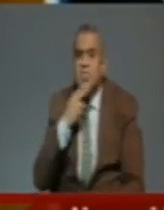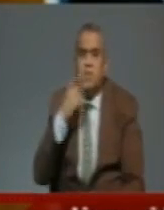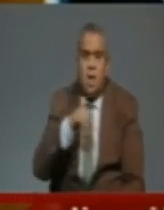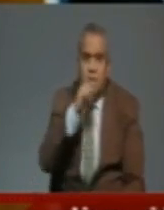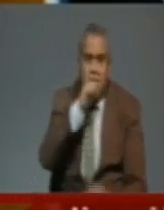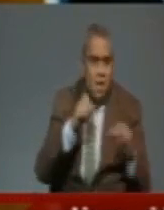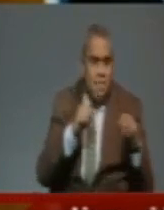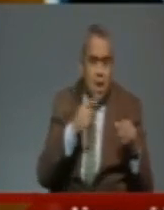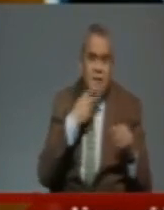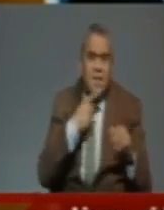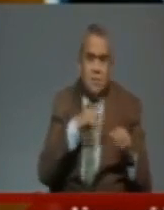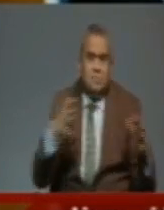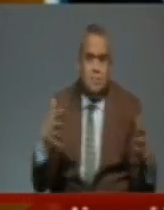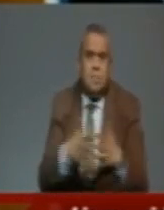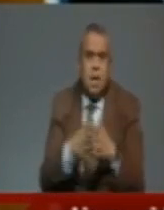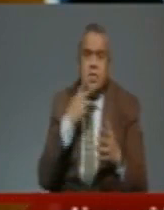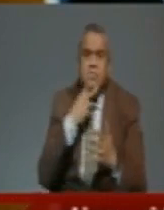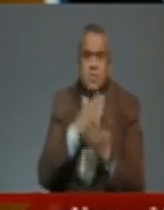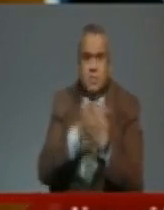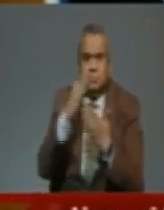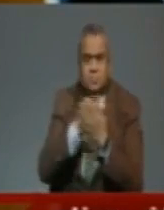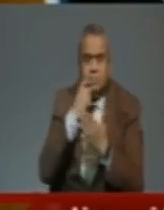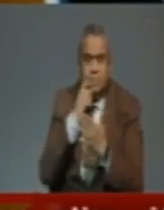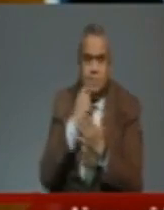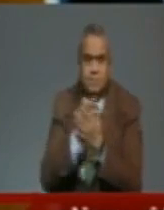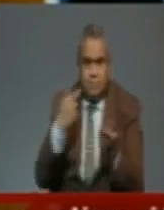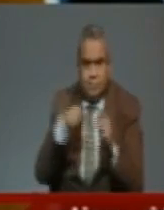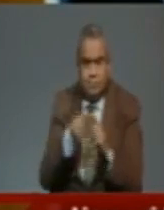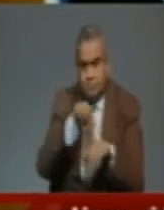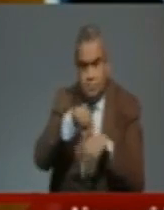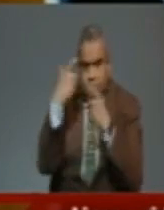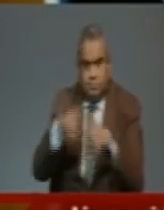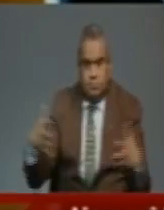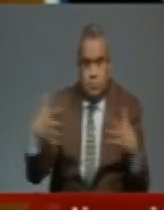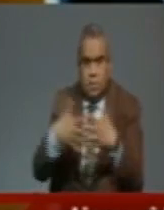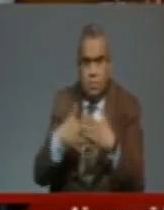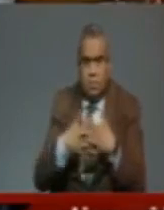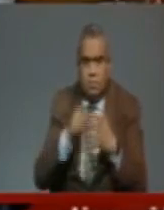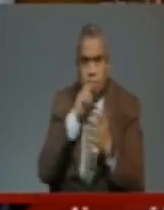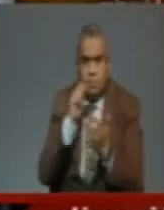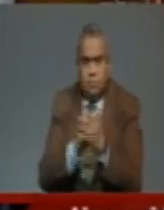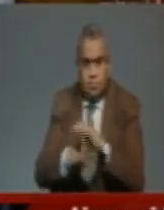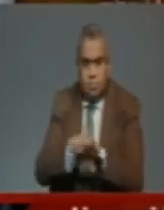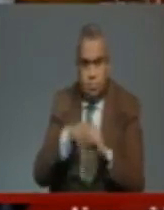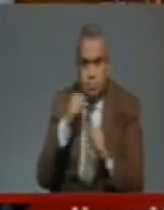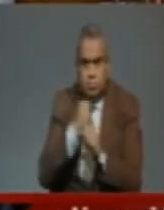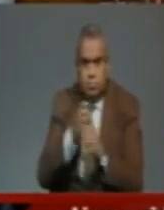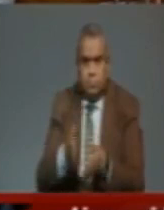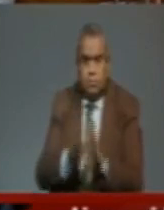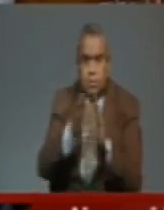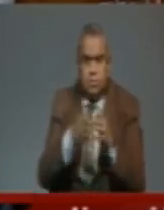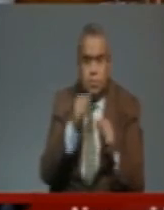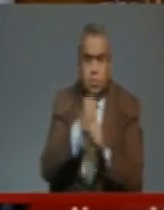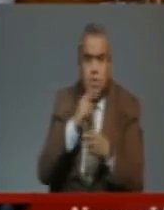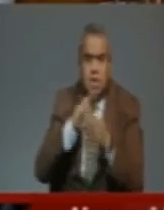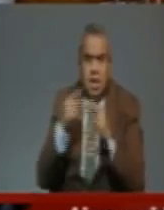الصرف الصحي، علشان يبقى الميناء كامل متكامل بيعتمد على المرافق الذاتيه بتاعته، ما يحتاجش حاجه من